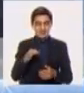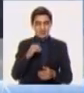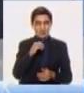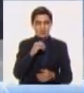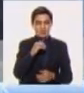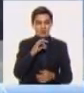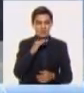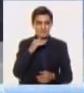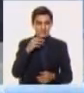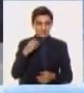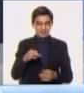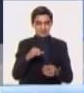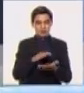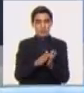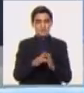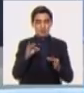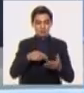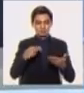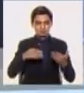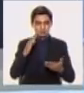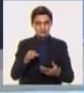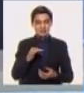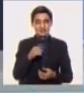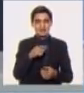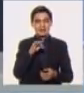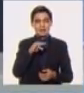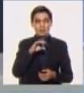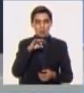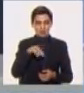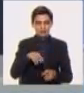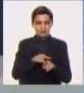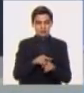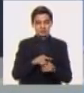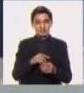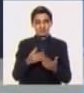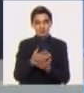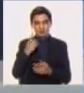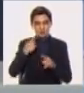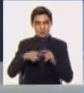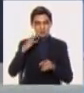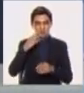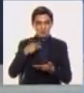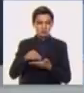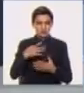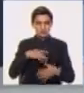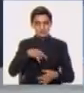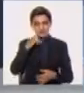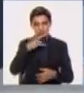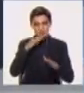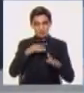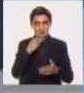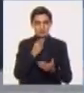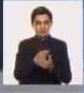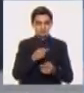келеді. Мұндай келісім импорттың орнына отандық тауар өндірушілердің өнімдерін ұзақ мерзімді сатып алуды қамтамасыз етеді.